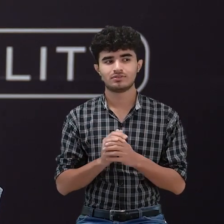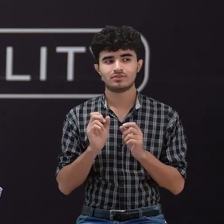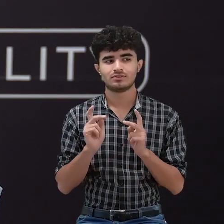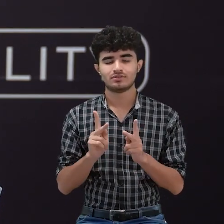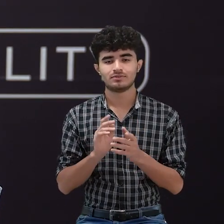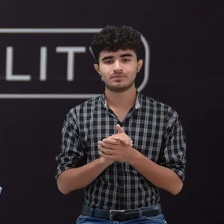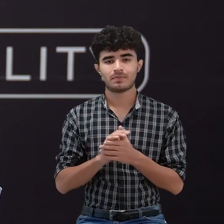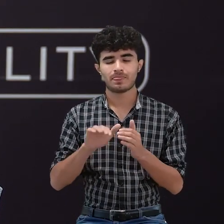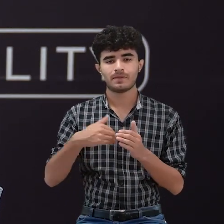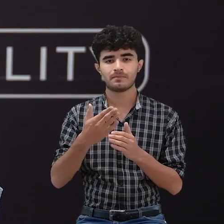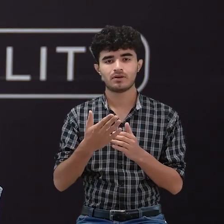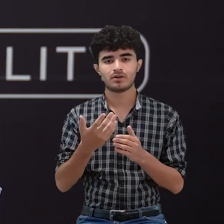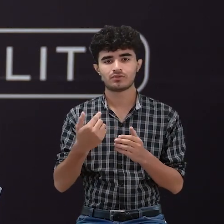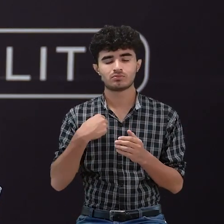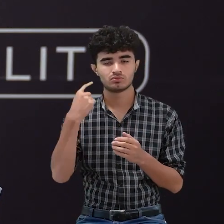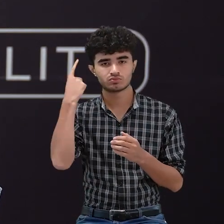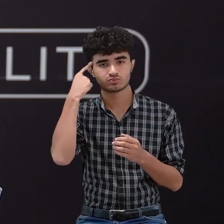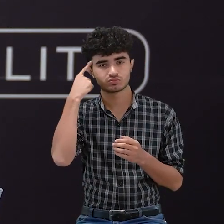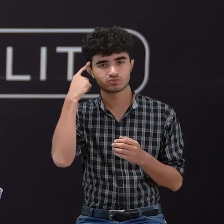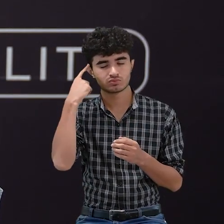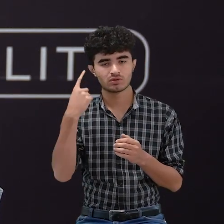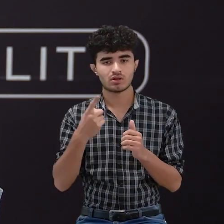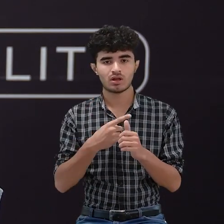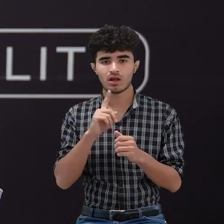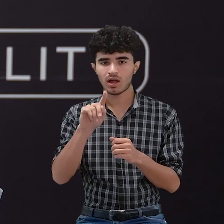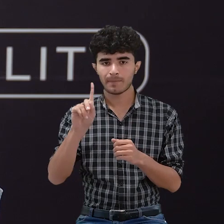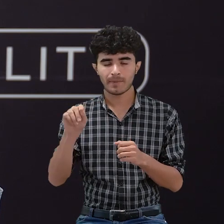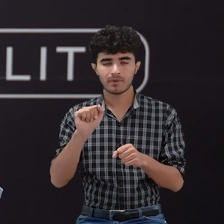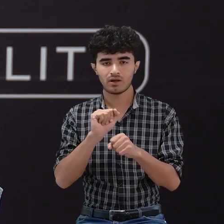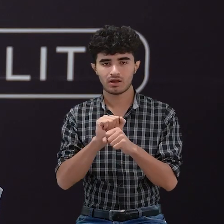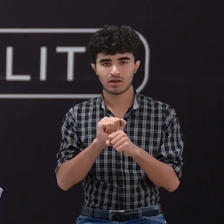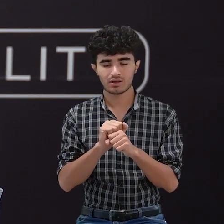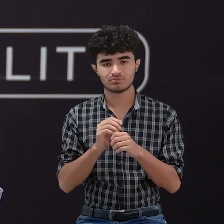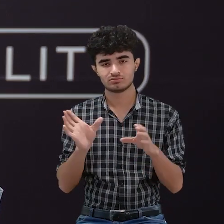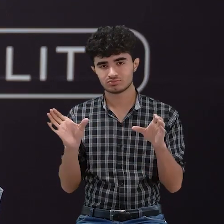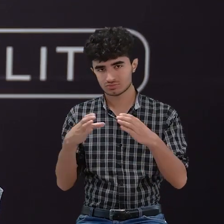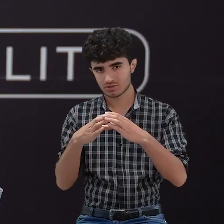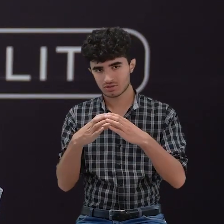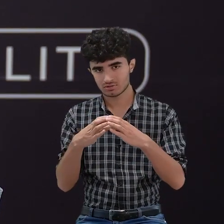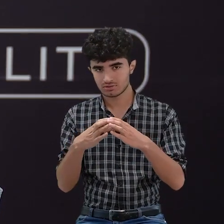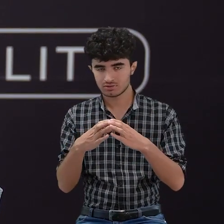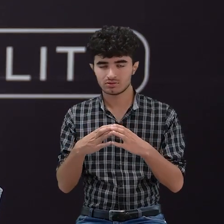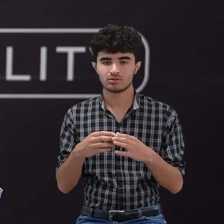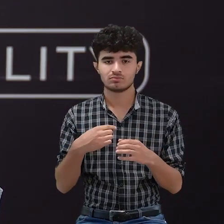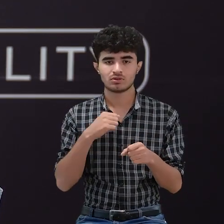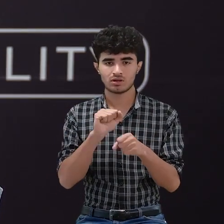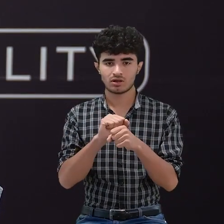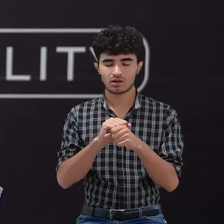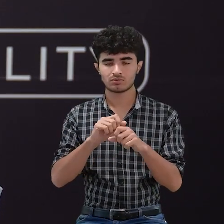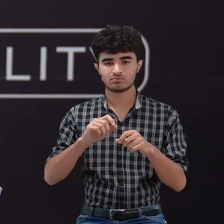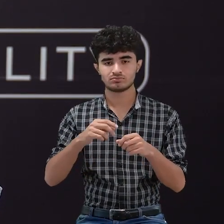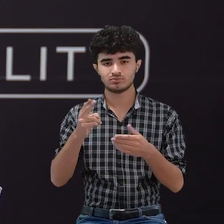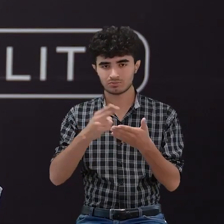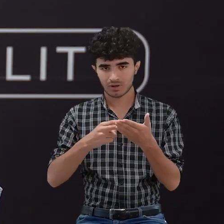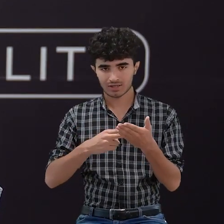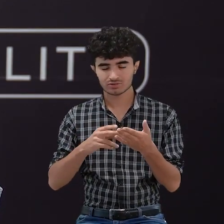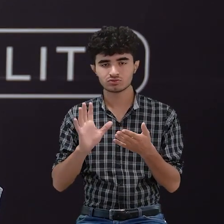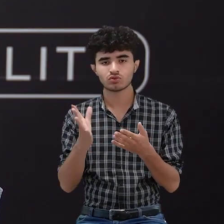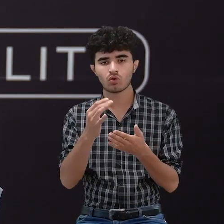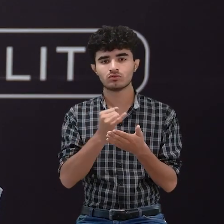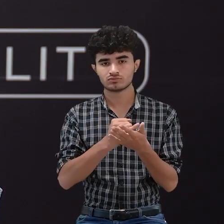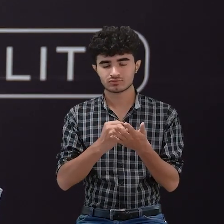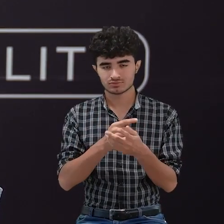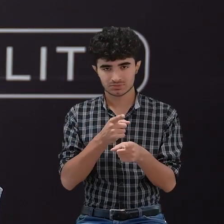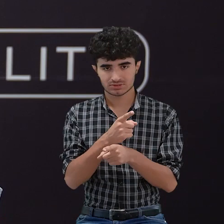अपना पूरा एक हिस्सा डालना चाहिए, वो सब हम जो है वहाँ पे कोशिश करते थे कि अपने शागिर्दों को भी और